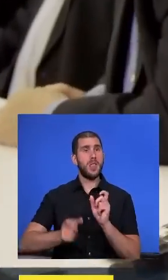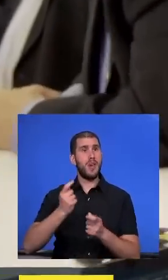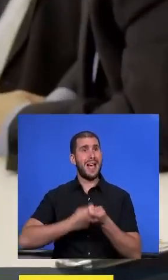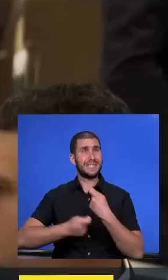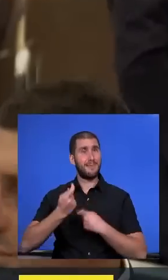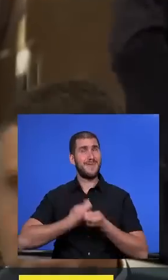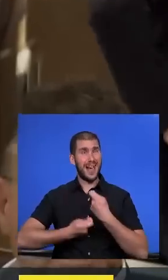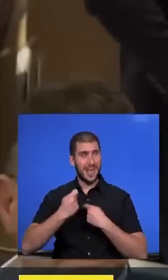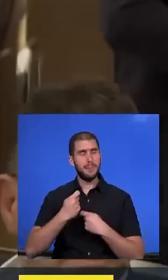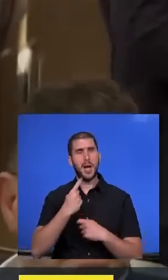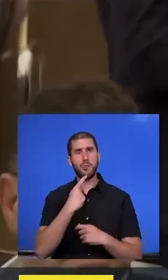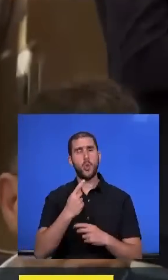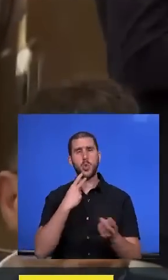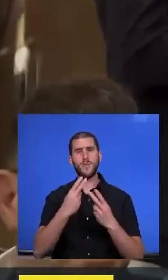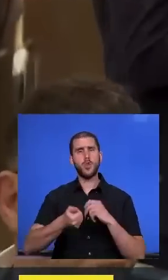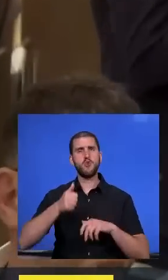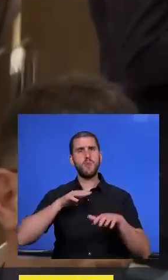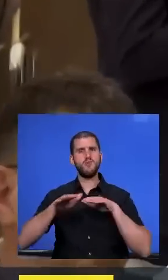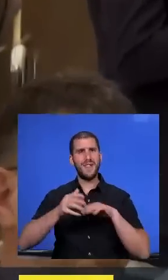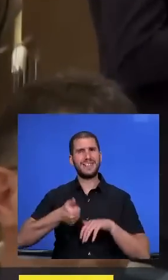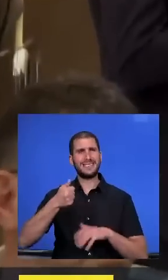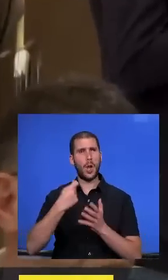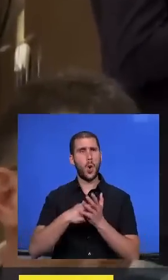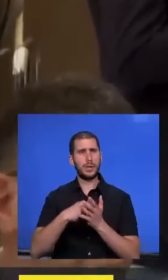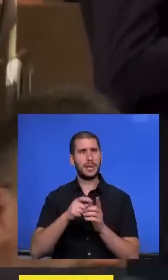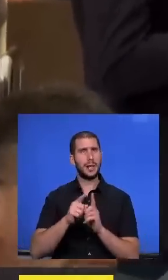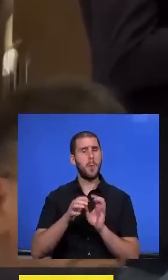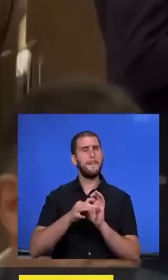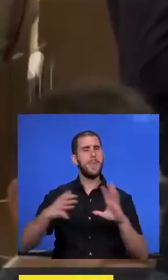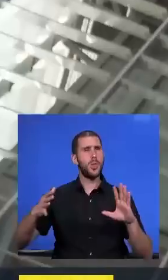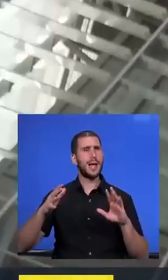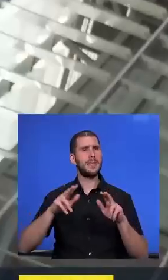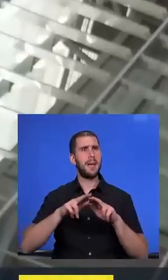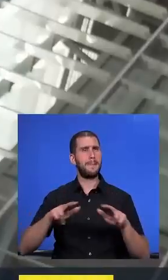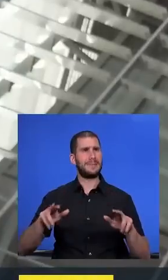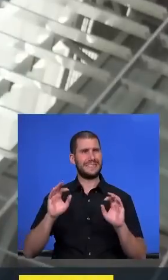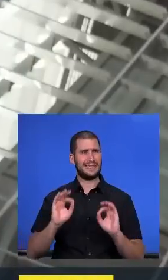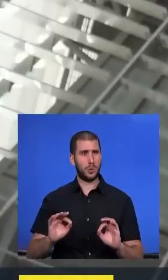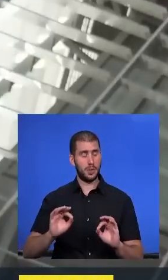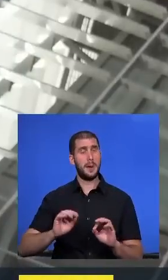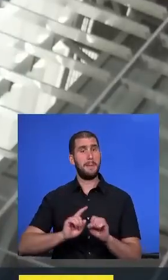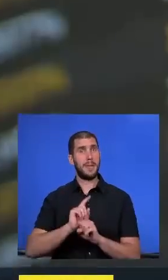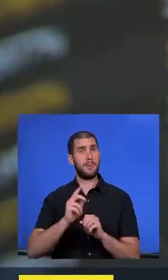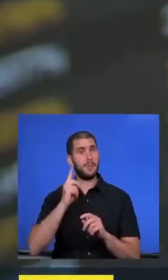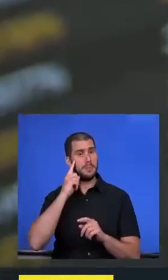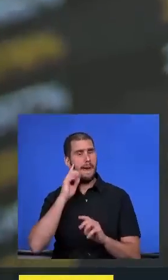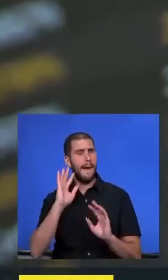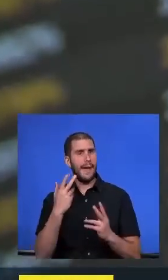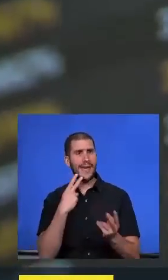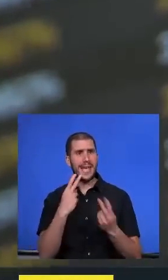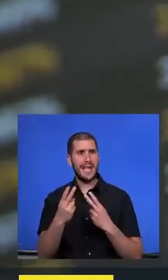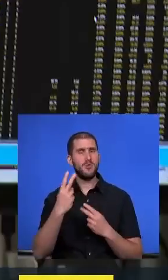והכלכלנים תיארו את תגובת ראש הממשלה ושר האוצר כמנותקת מהמציאות. כעת נותר לחשוב איך יגיבו